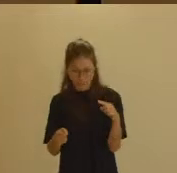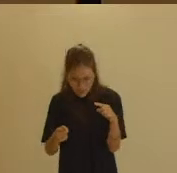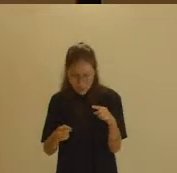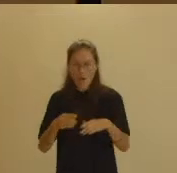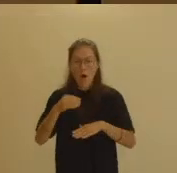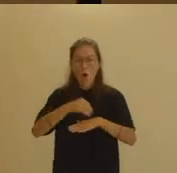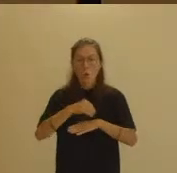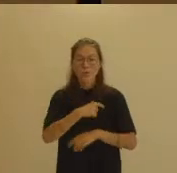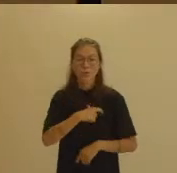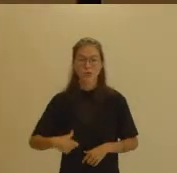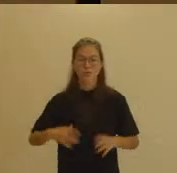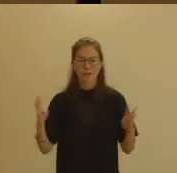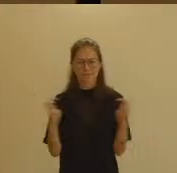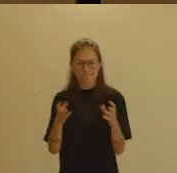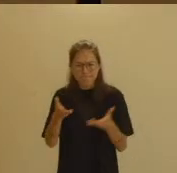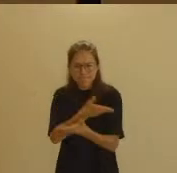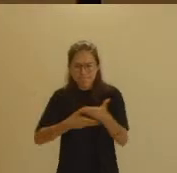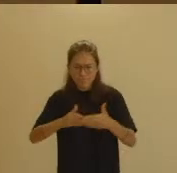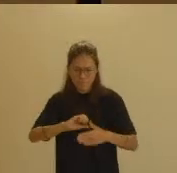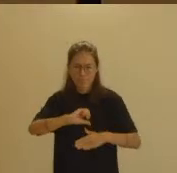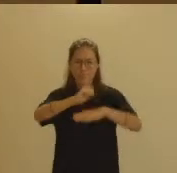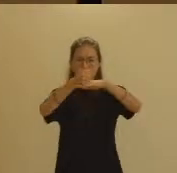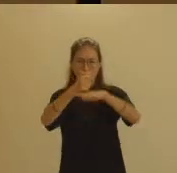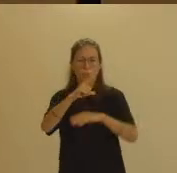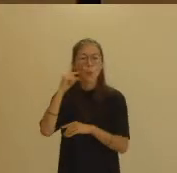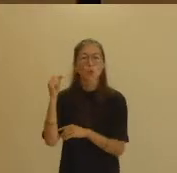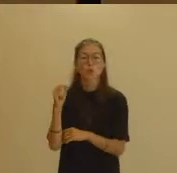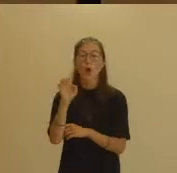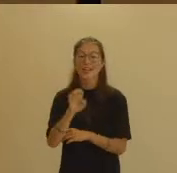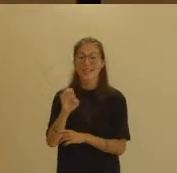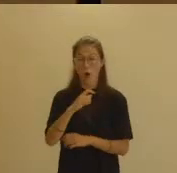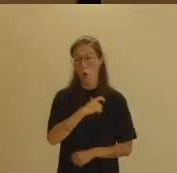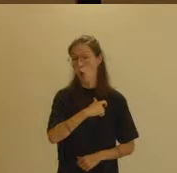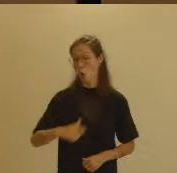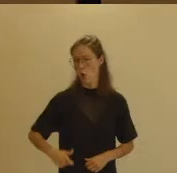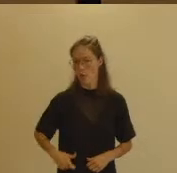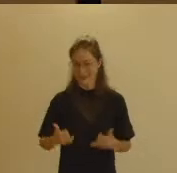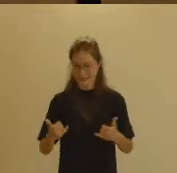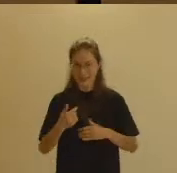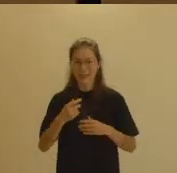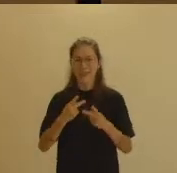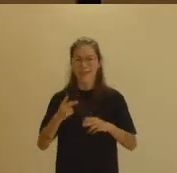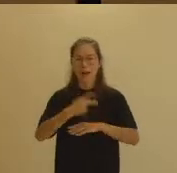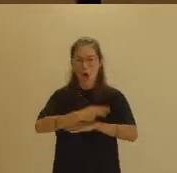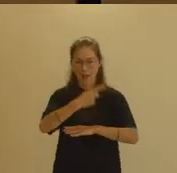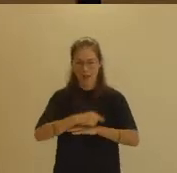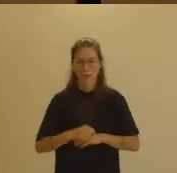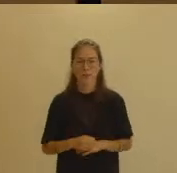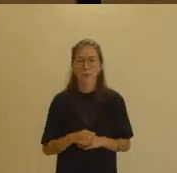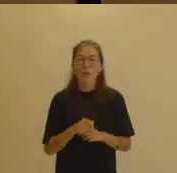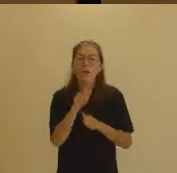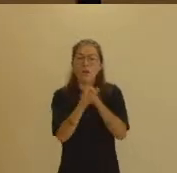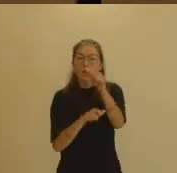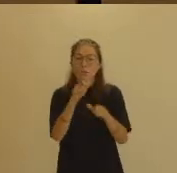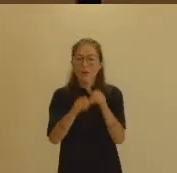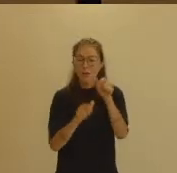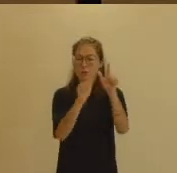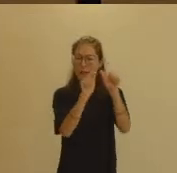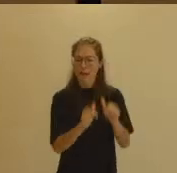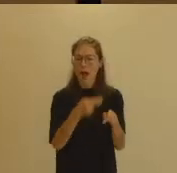municipal sous la présidence de Monsieur Cottier Essénaro, maire. Présent, Monsieur